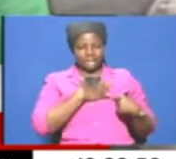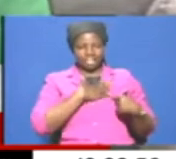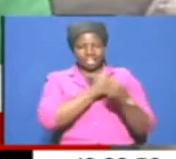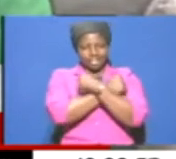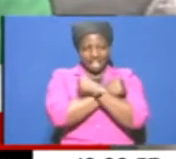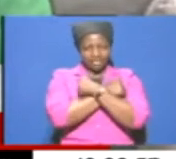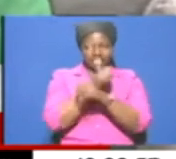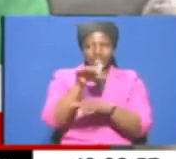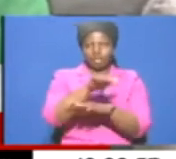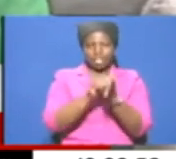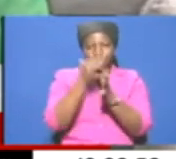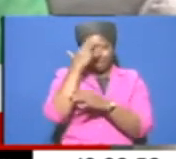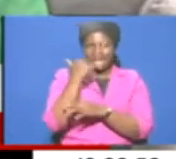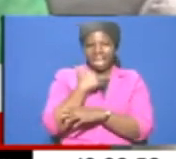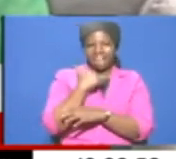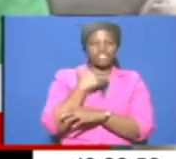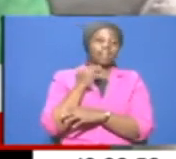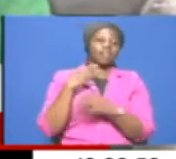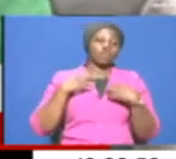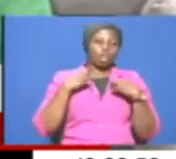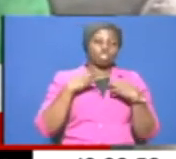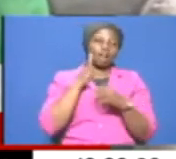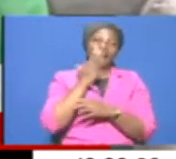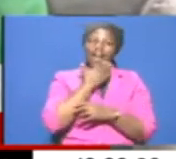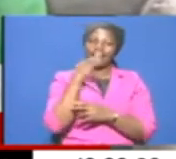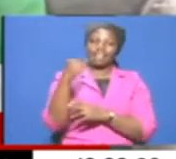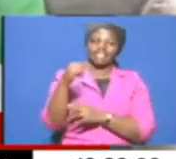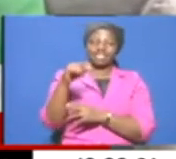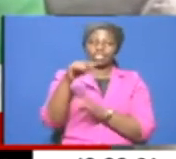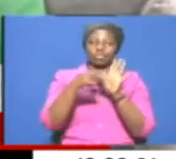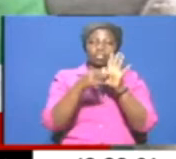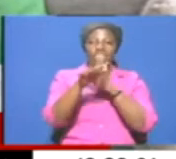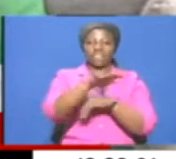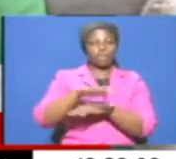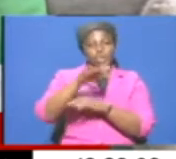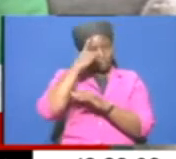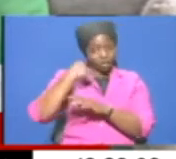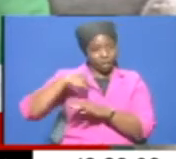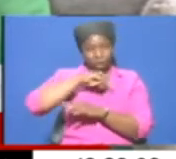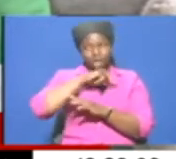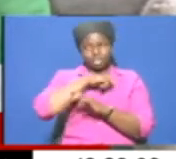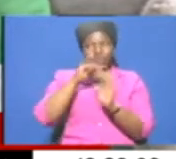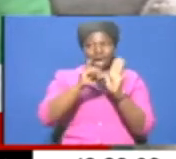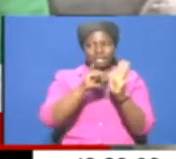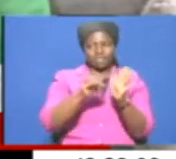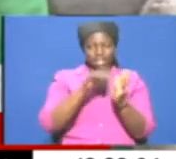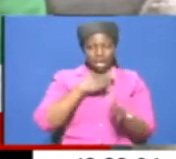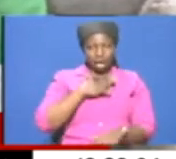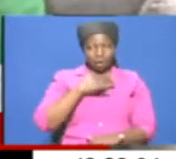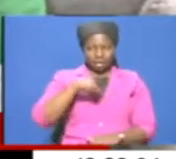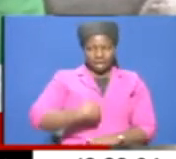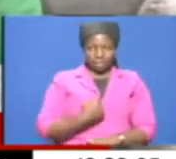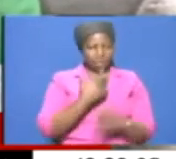ya mazingira. Safi. Ndio tuweze kujitambulisha na kujua kwa nini tuko vile tuko. Ndiyo. Asante. Karibu sana katika studio zetu